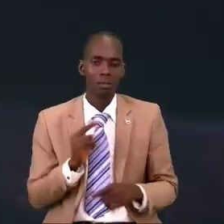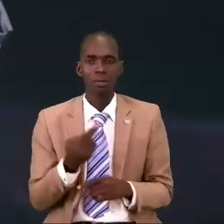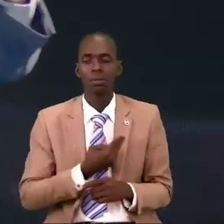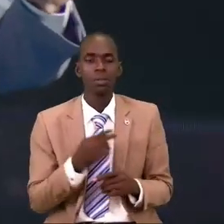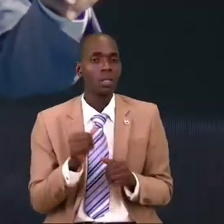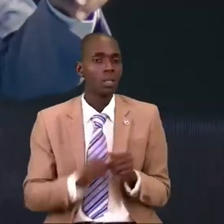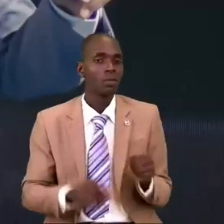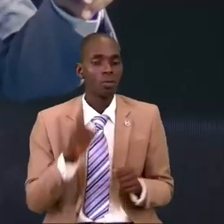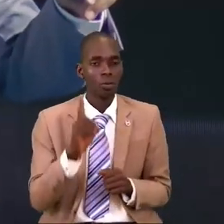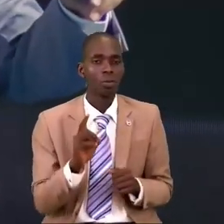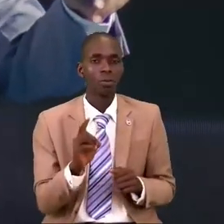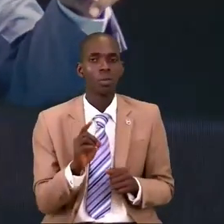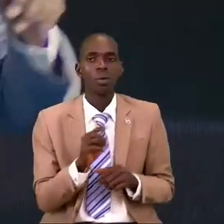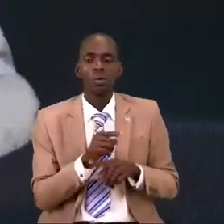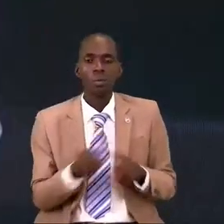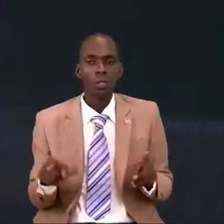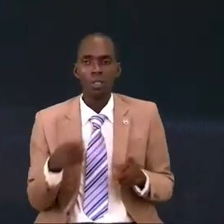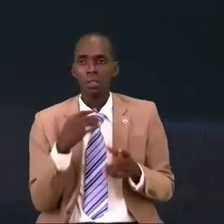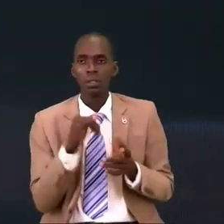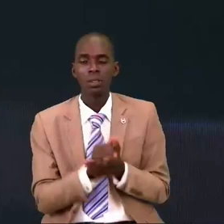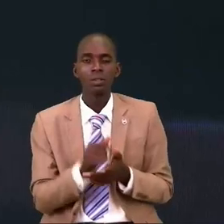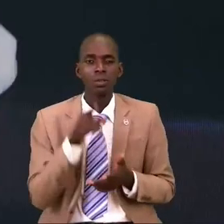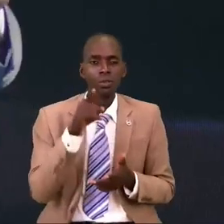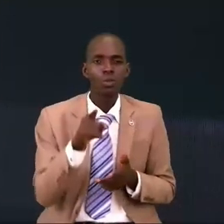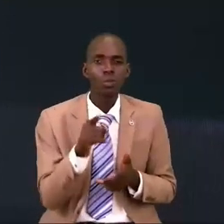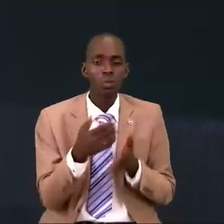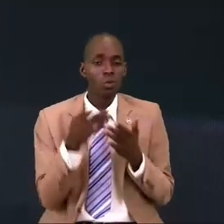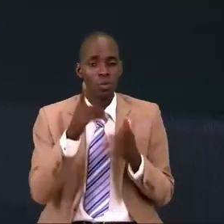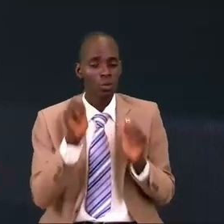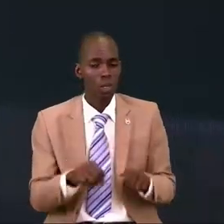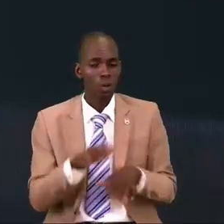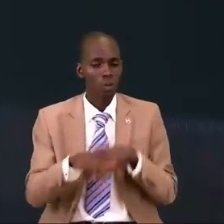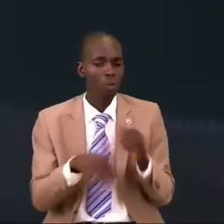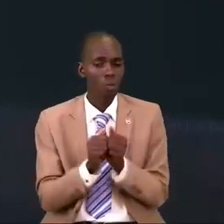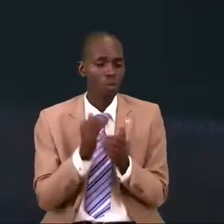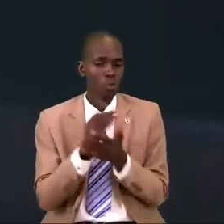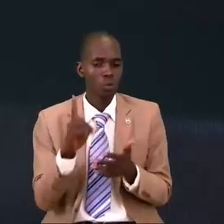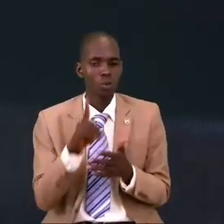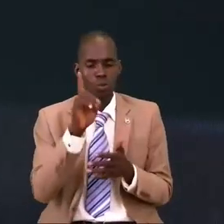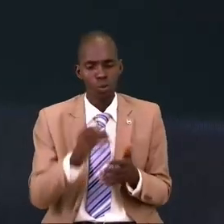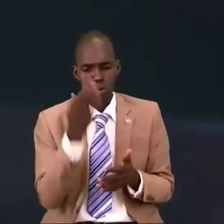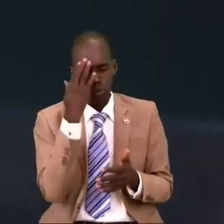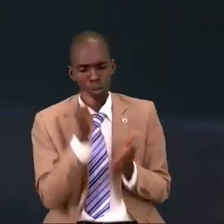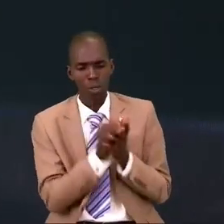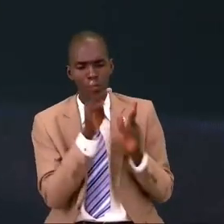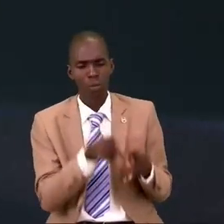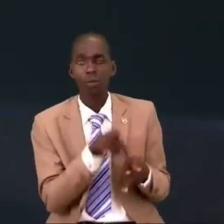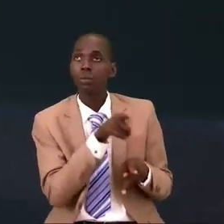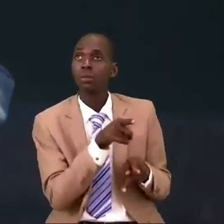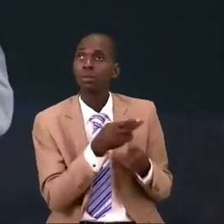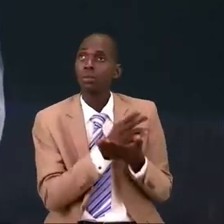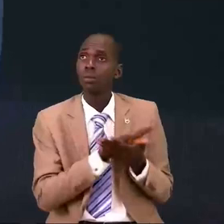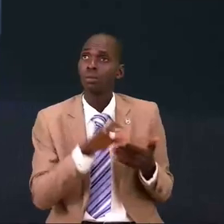avec quelqu'un, identifie. Est-ce qu'il est pieux ou impie? Est-ce qu'il est juste? Est-ce qu'il